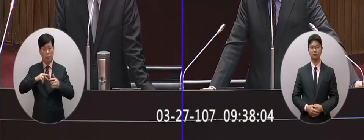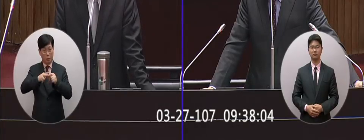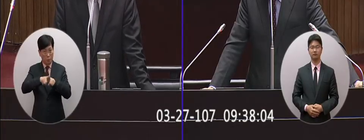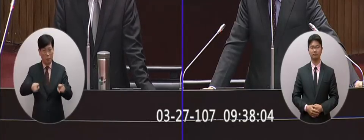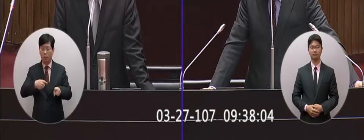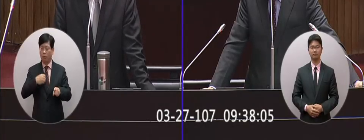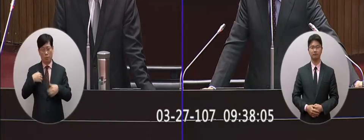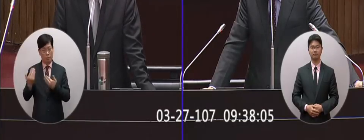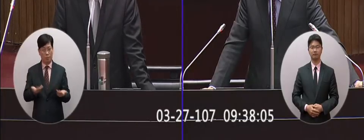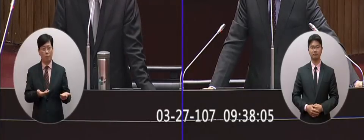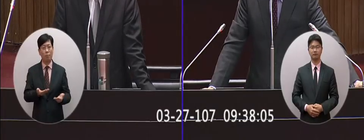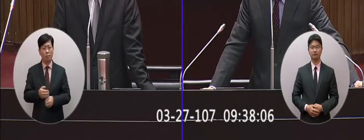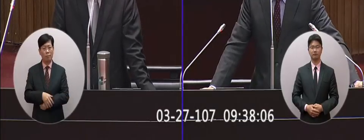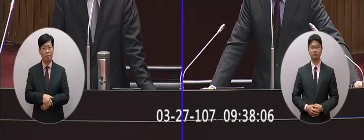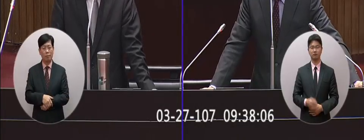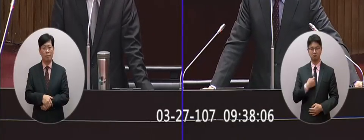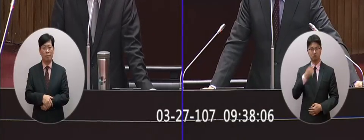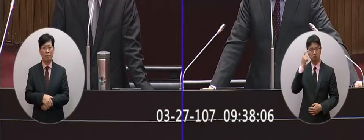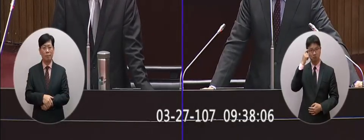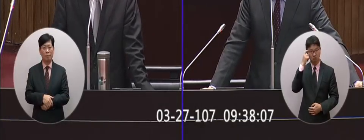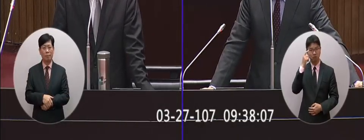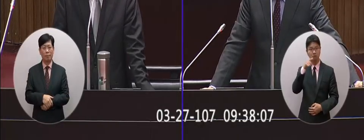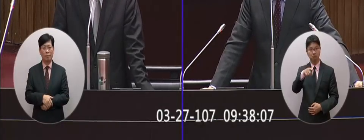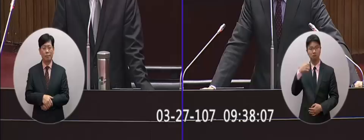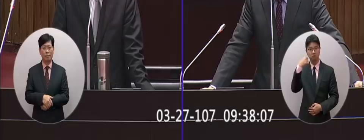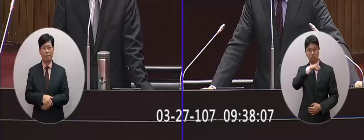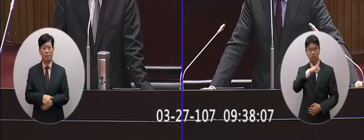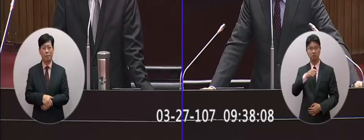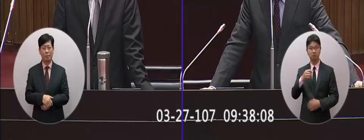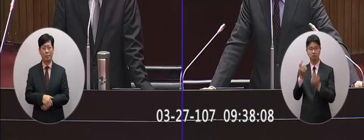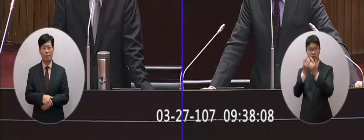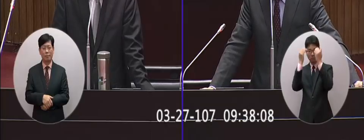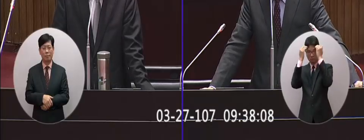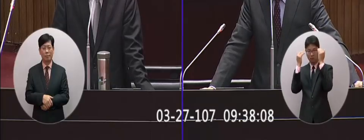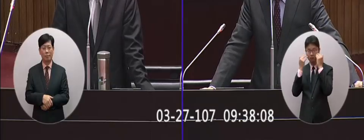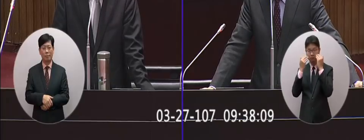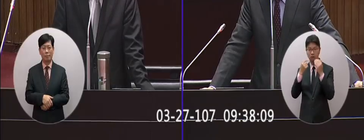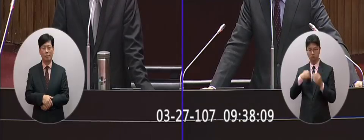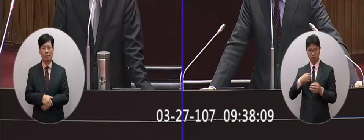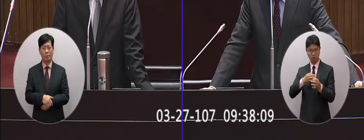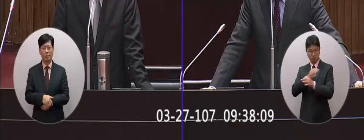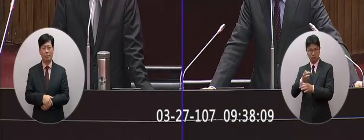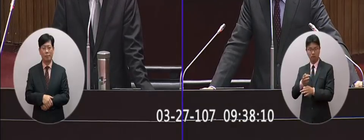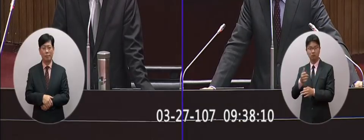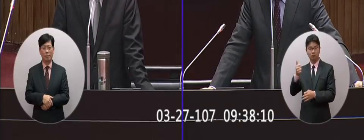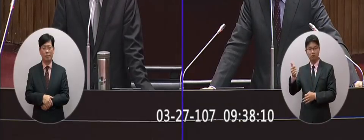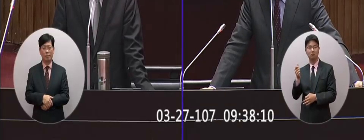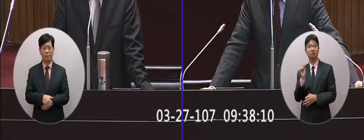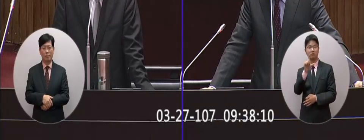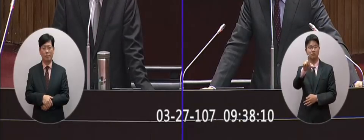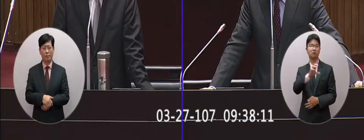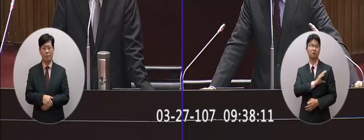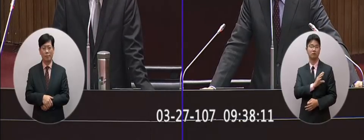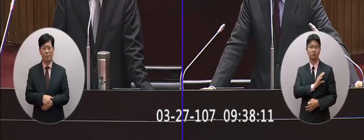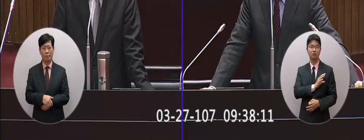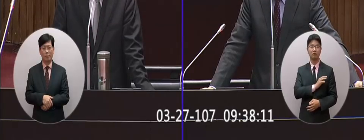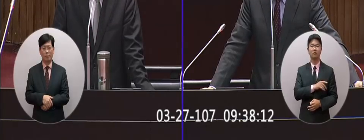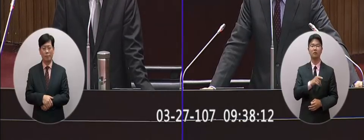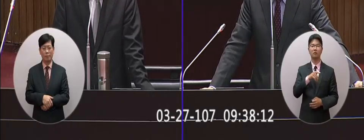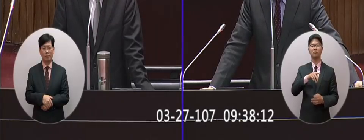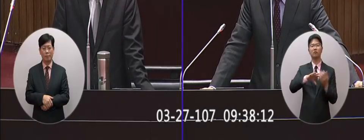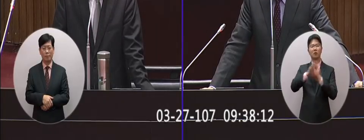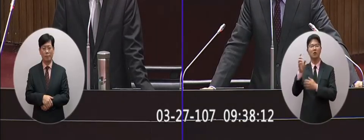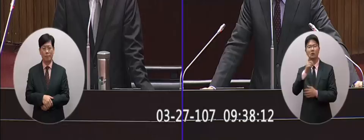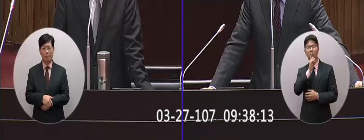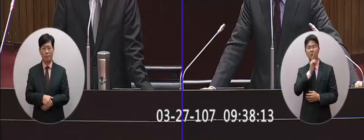欢迎了。 我是感觉你台湾跟北韩啊，当然咱的经济较好。人家讲金正恩是暴君，但